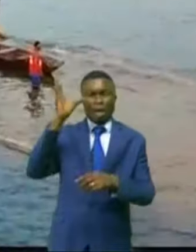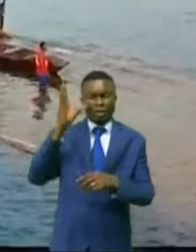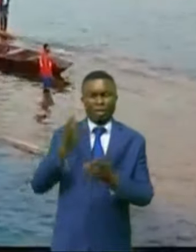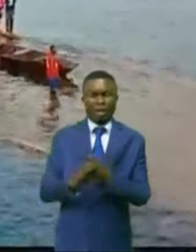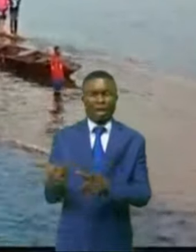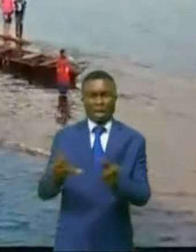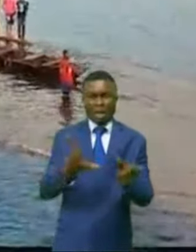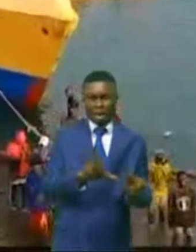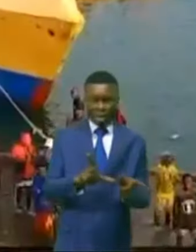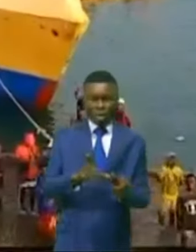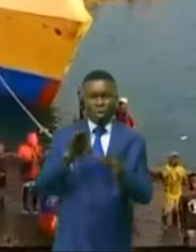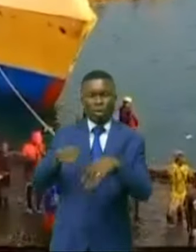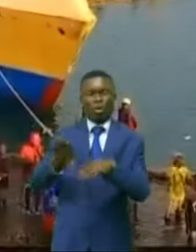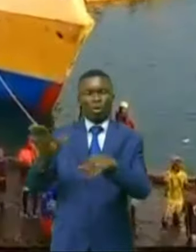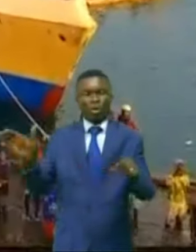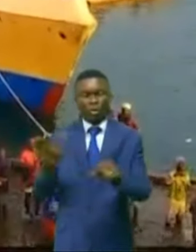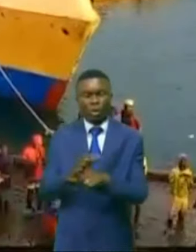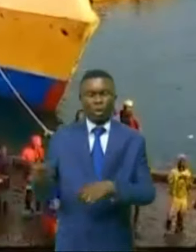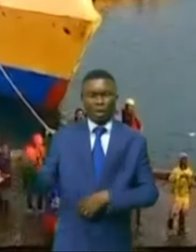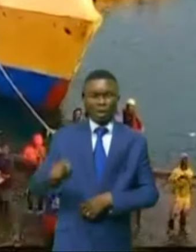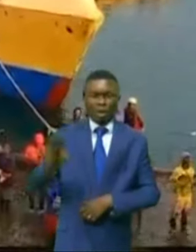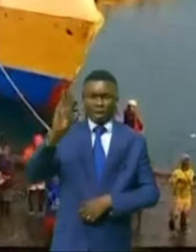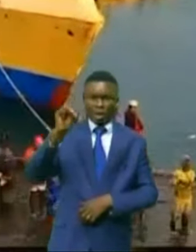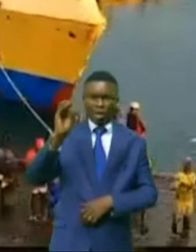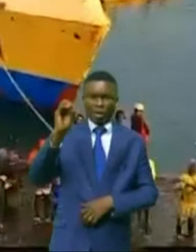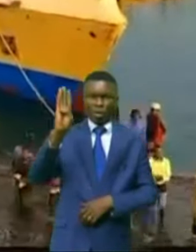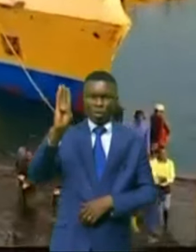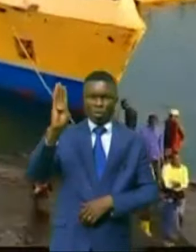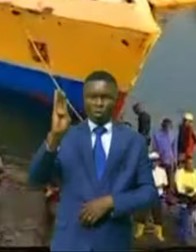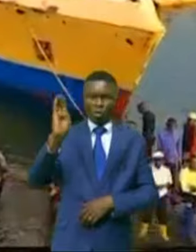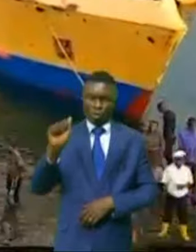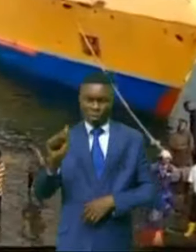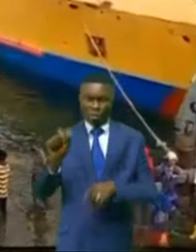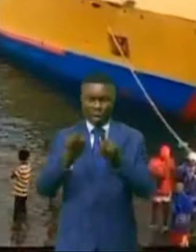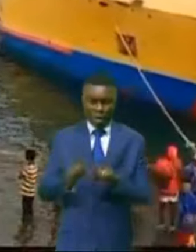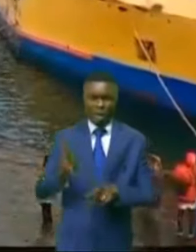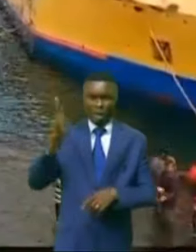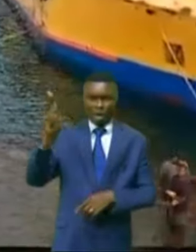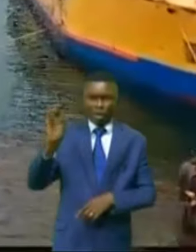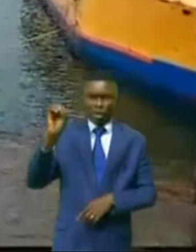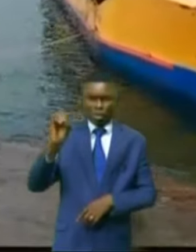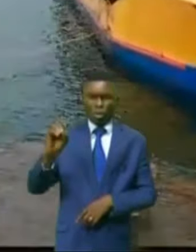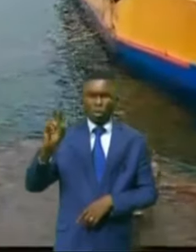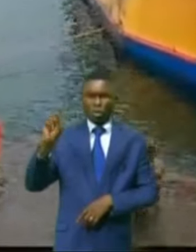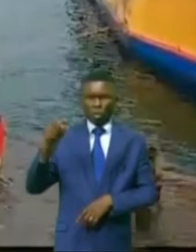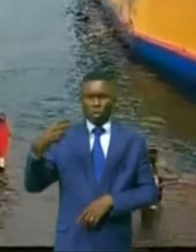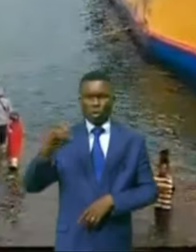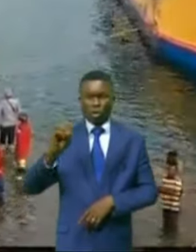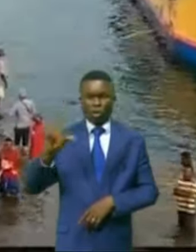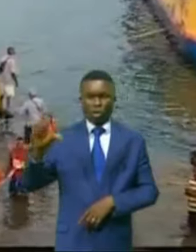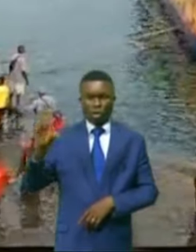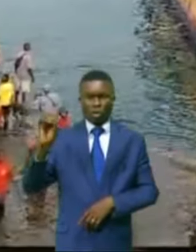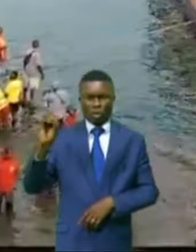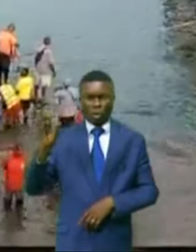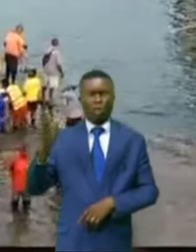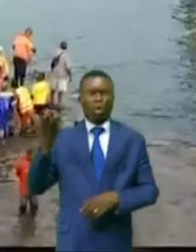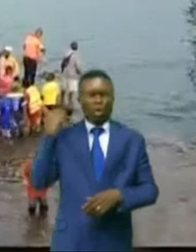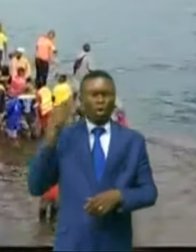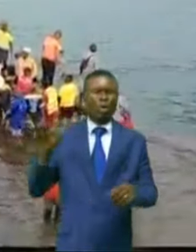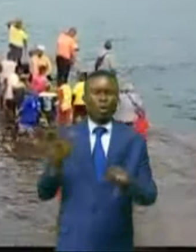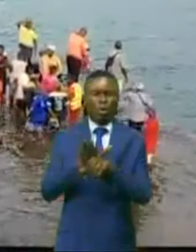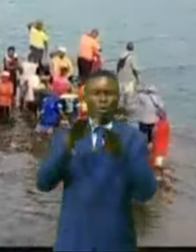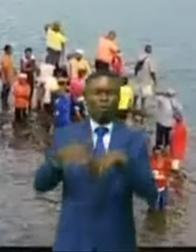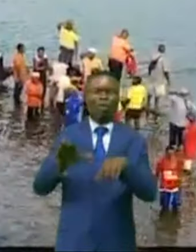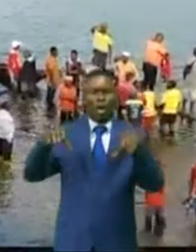Tanganyika qui fait la fureur, le territoire de Moba et des Congolos, quant à eux, sont victimes de la montée et le débordement du fleuve Congo qui